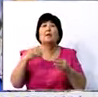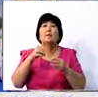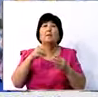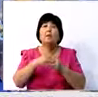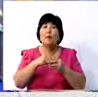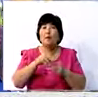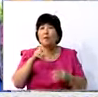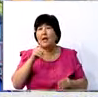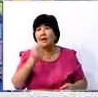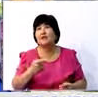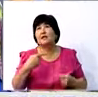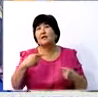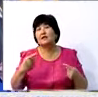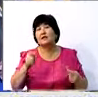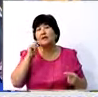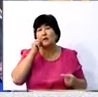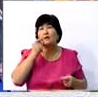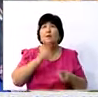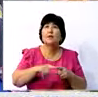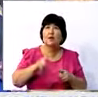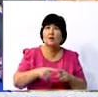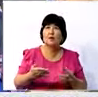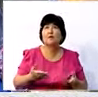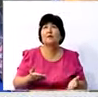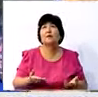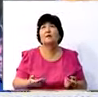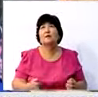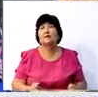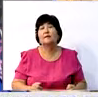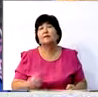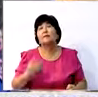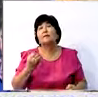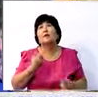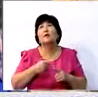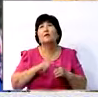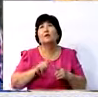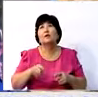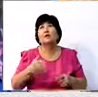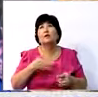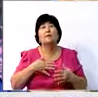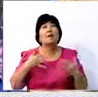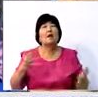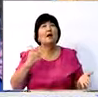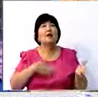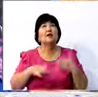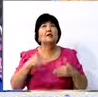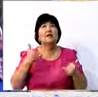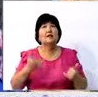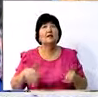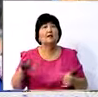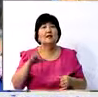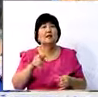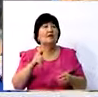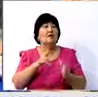Но помидор что-то я вижу очень мало. Морковку возьму, потому что это для меня большая разница. На